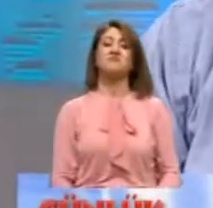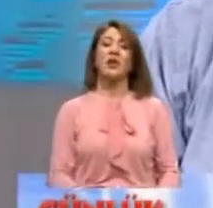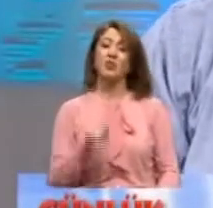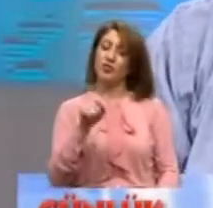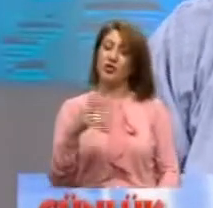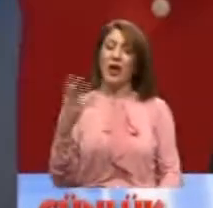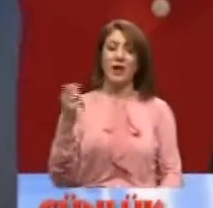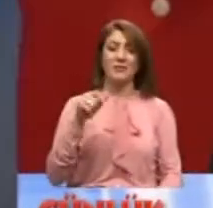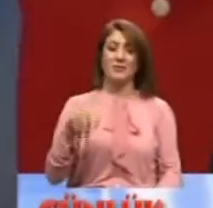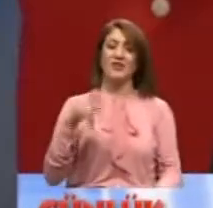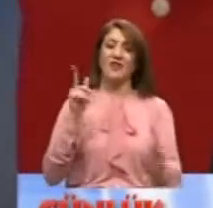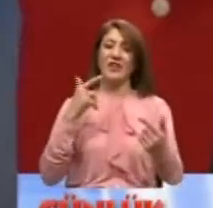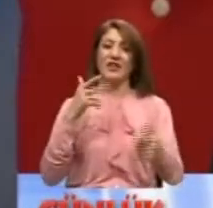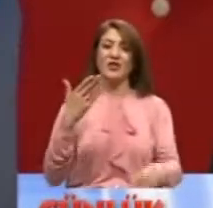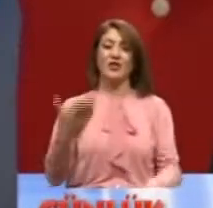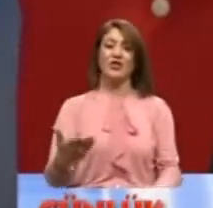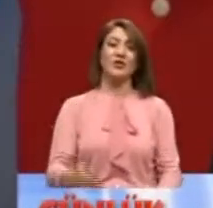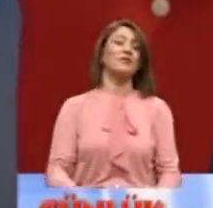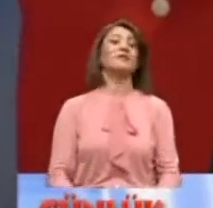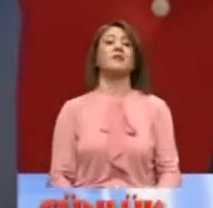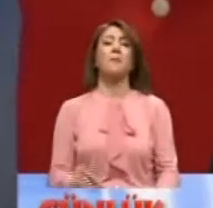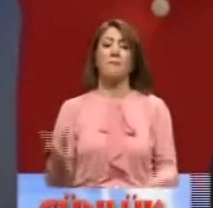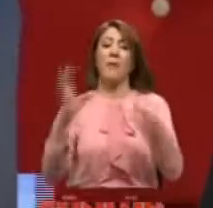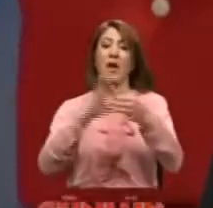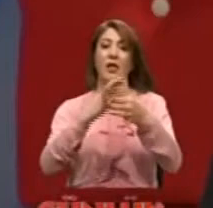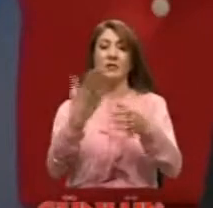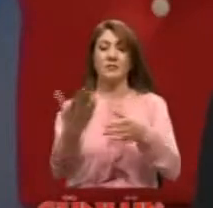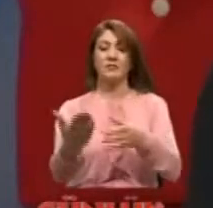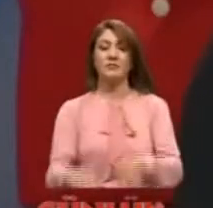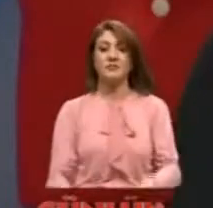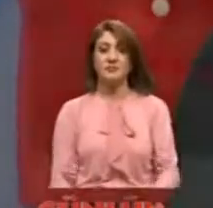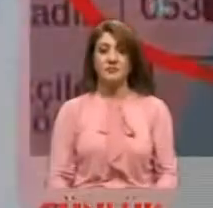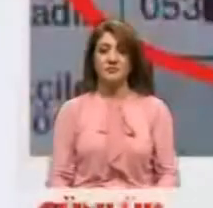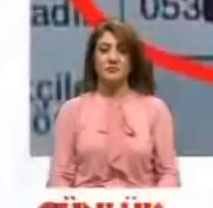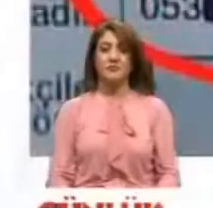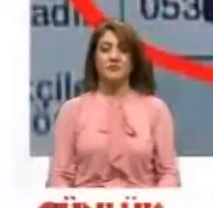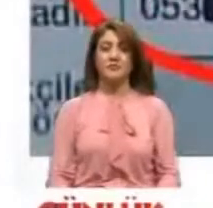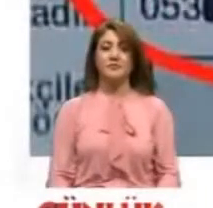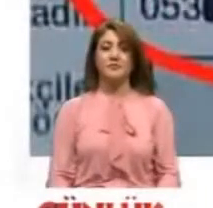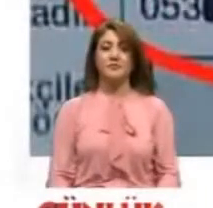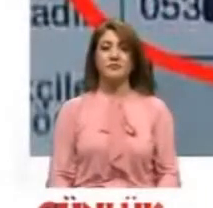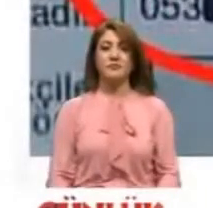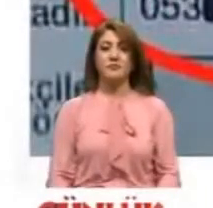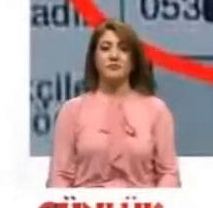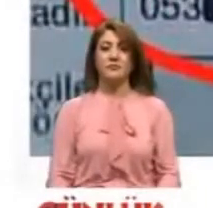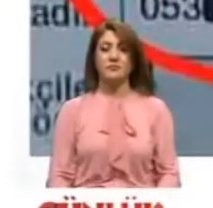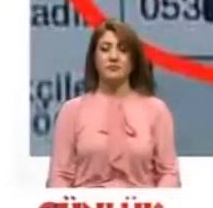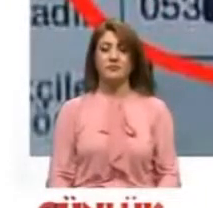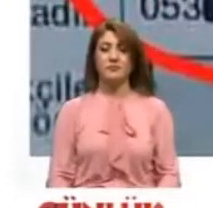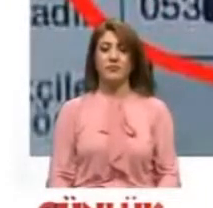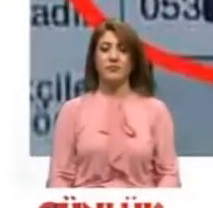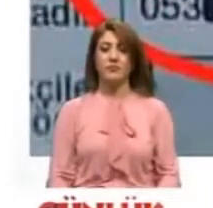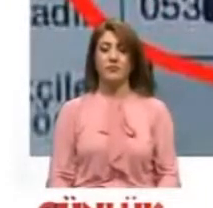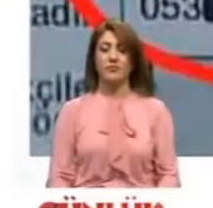Onu da alalım onu o zaman. Onu da alalım. Bu ikisi birbirine bağlantılı ha? Aslında evet. Evet. Alalım görüntüleri.